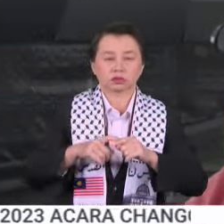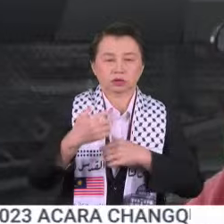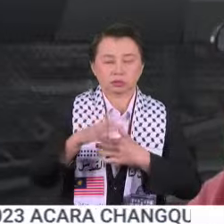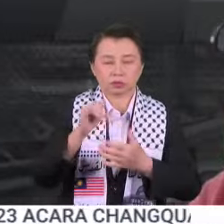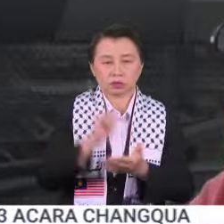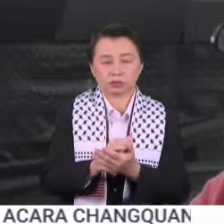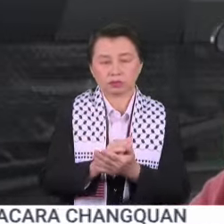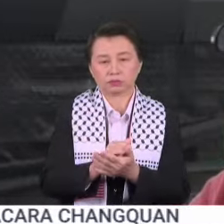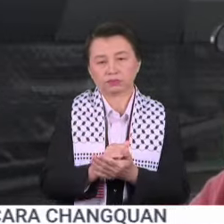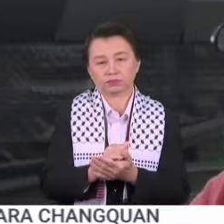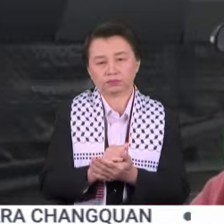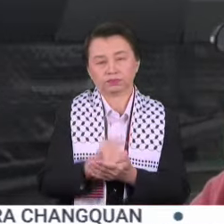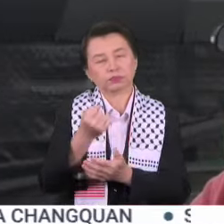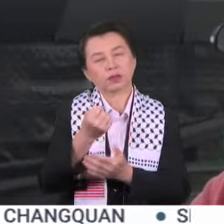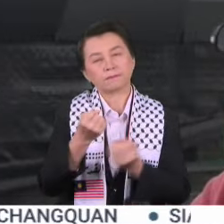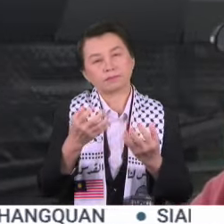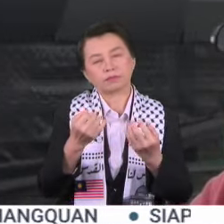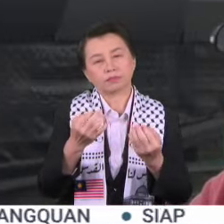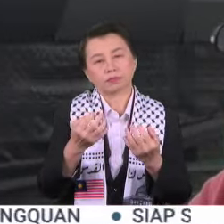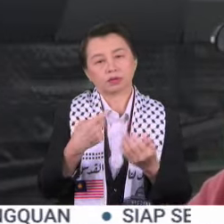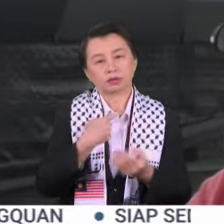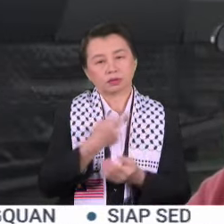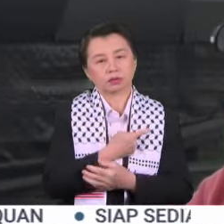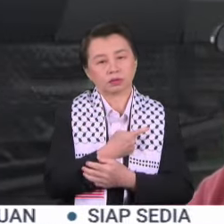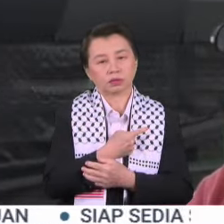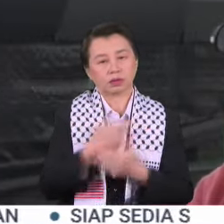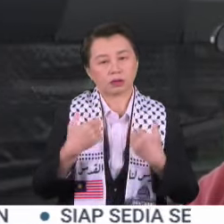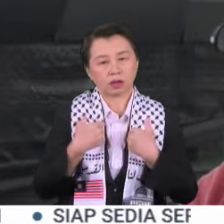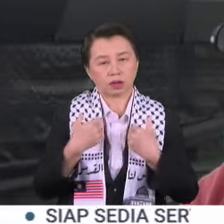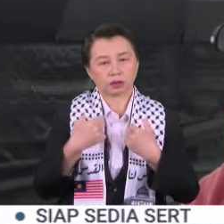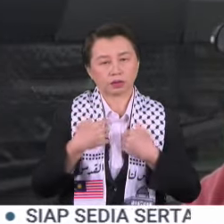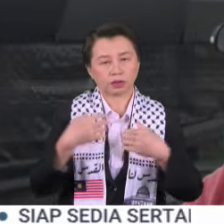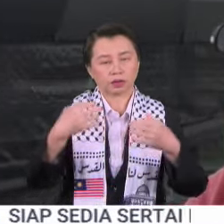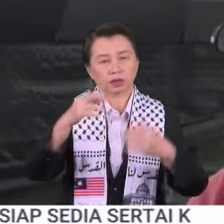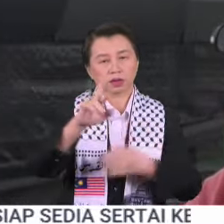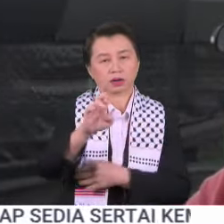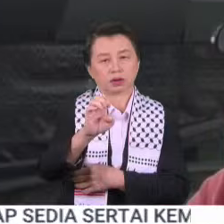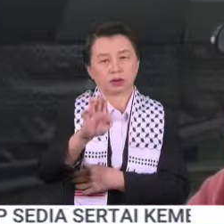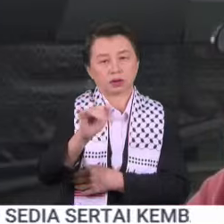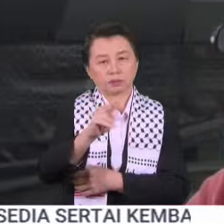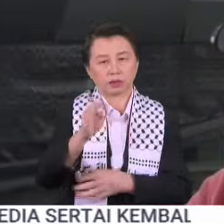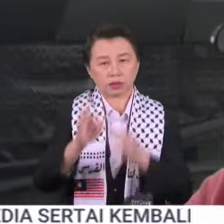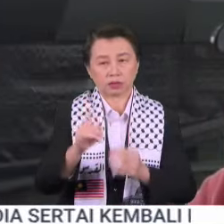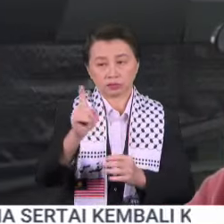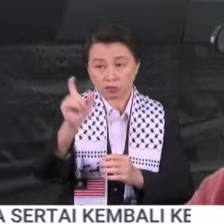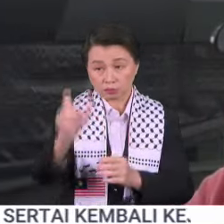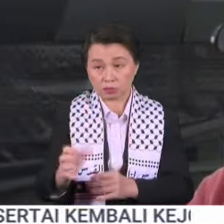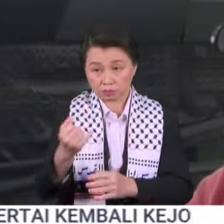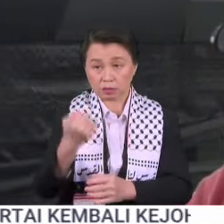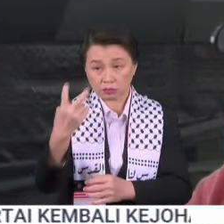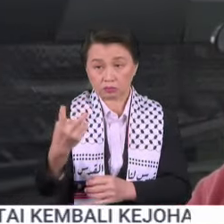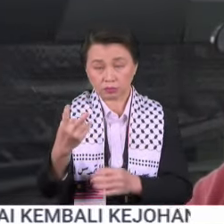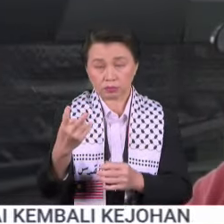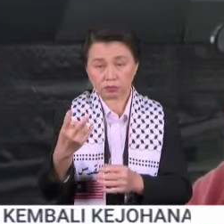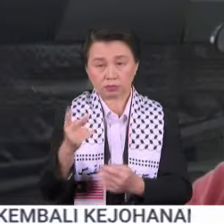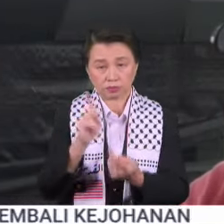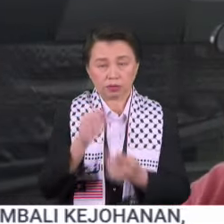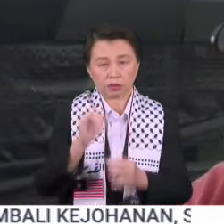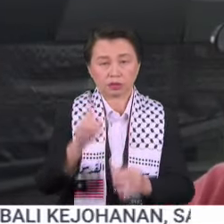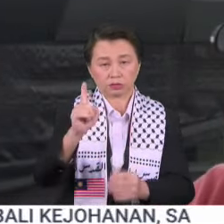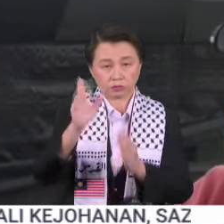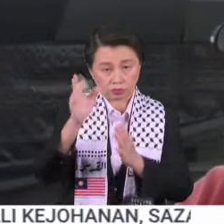pada berapa yang kita ada rebang. Kalau kata seorang nak dua, lebih sikit. Kalau seorang